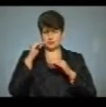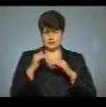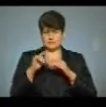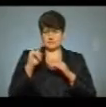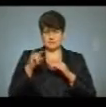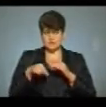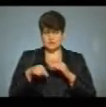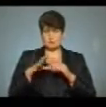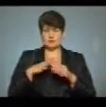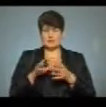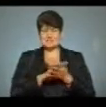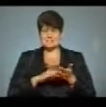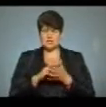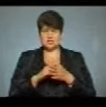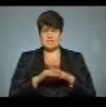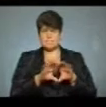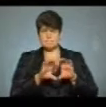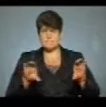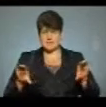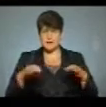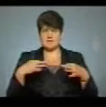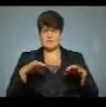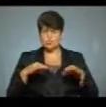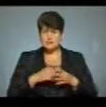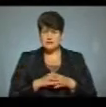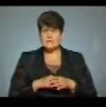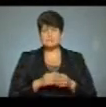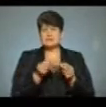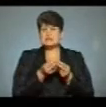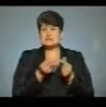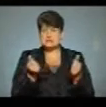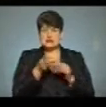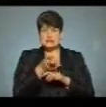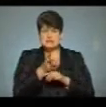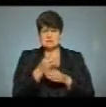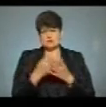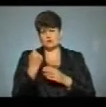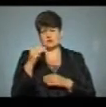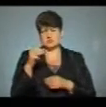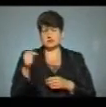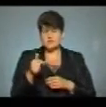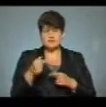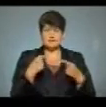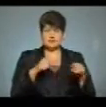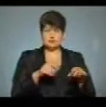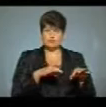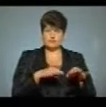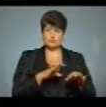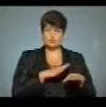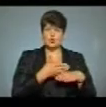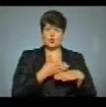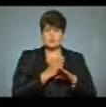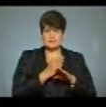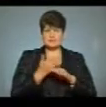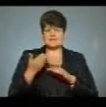понищено панель в автомобілі, також зник відеореєстратор та близько 1000 гривень. В іншому автомобілі було розбите